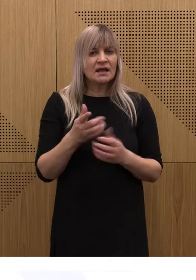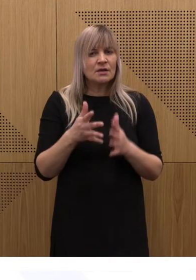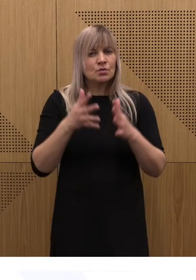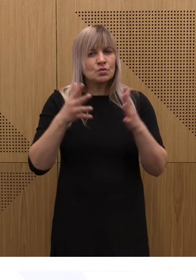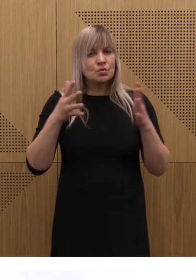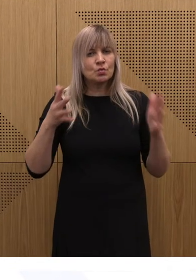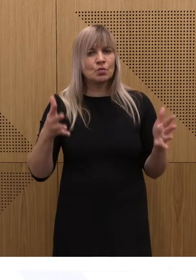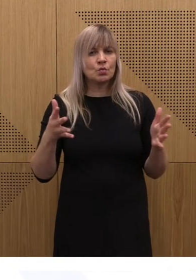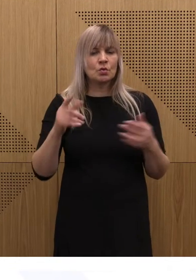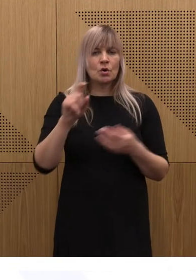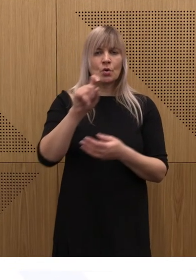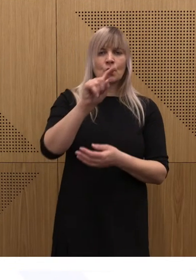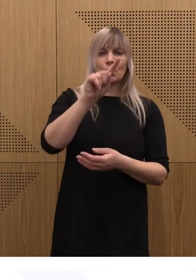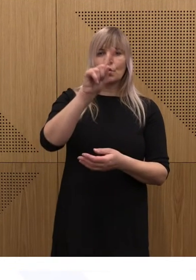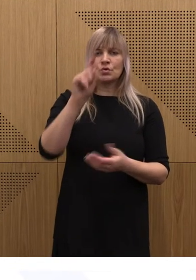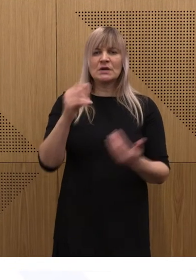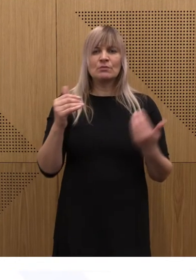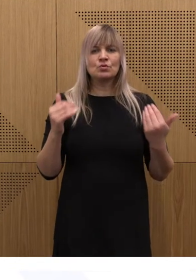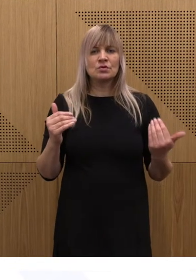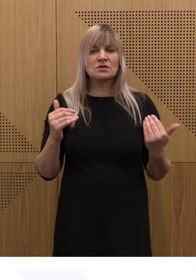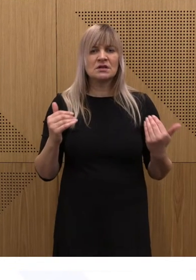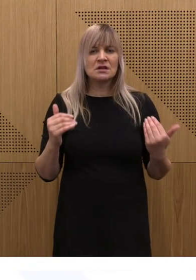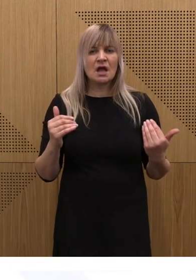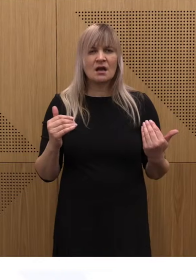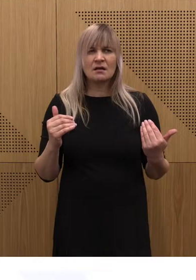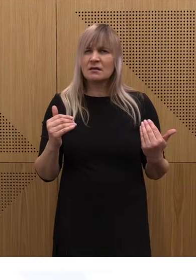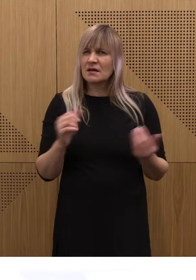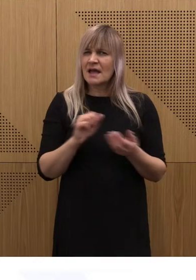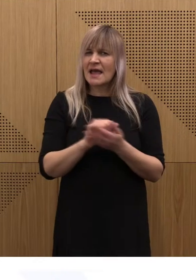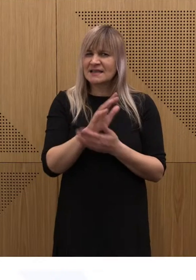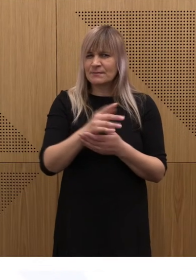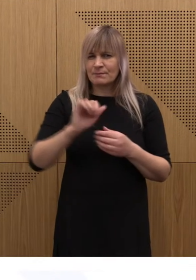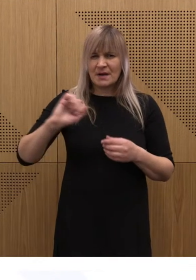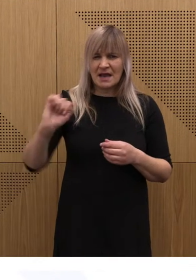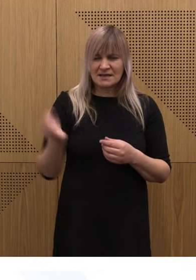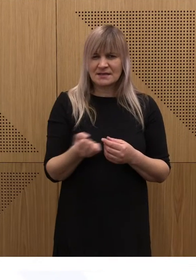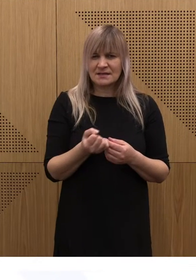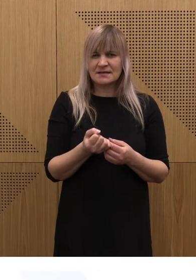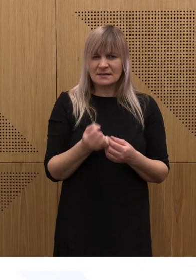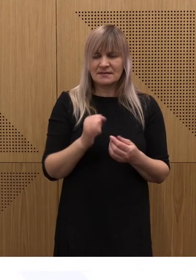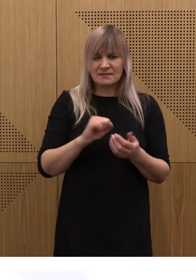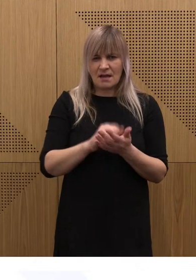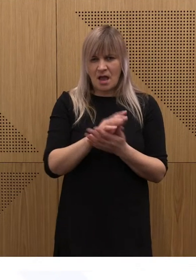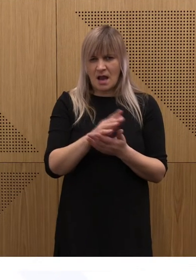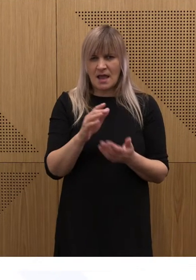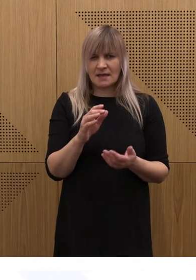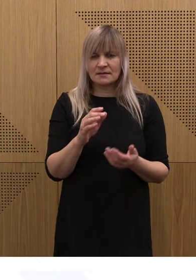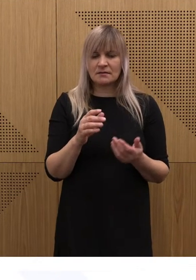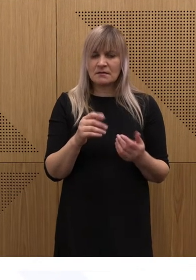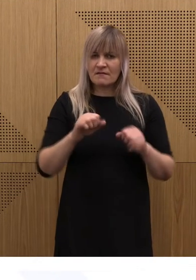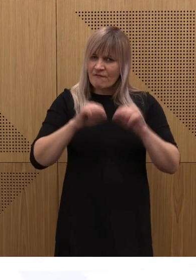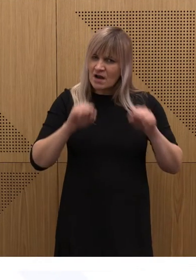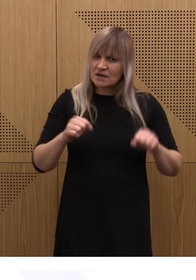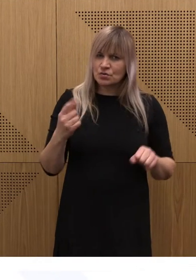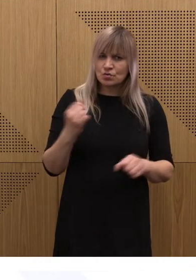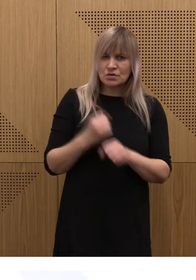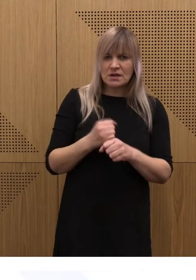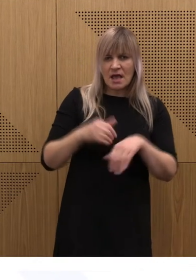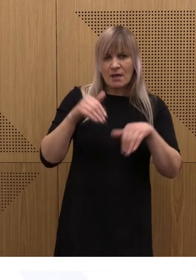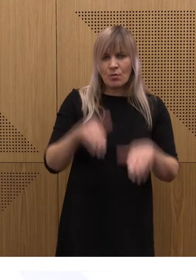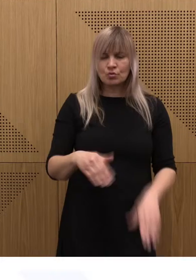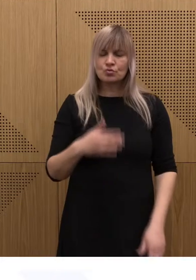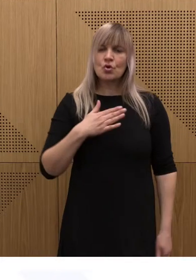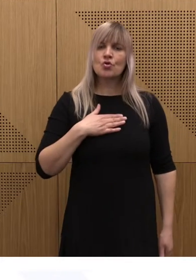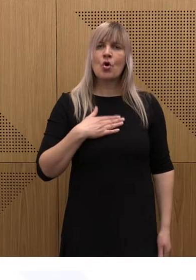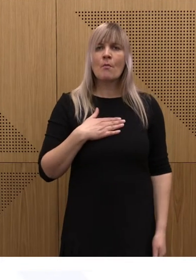suur küsimus täna ühes , vist oli see Ekspress , et kas valitsus teeb otsuseid ainult